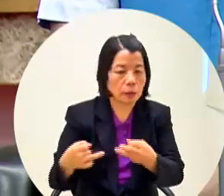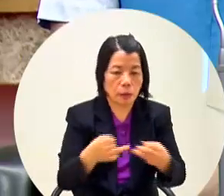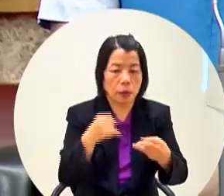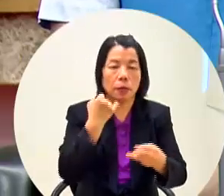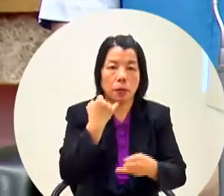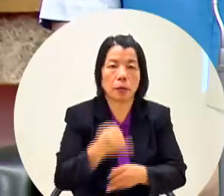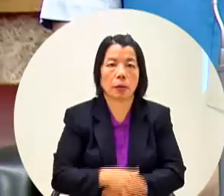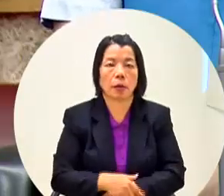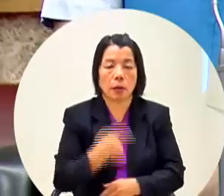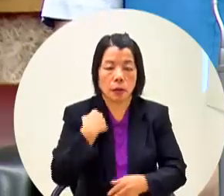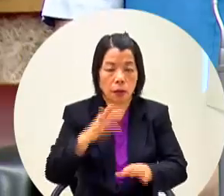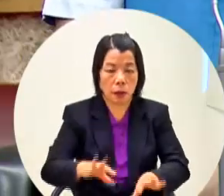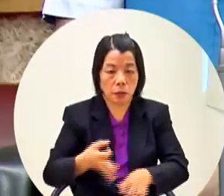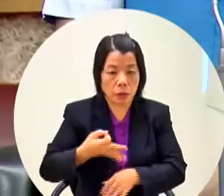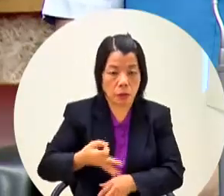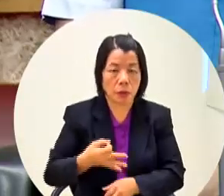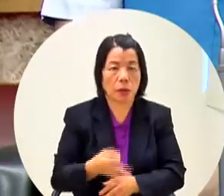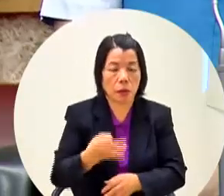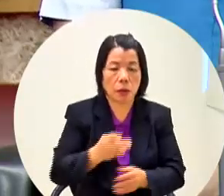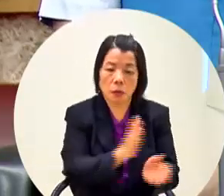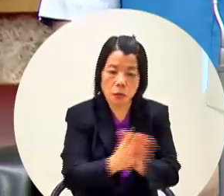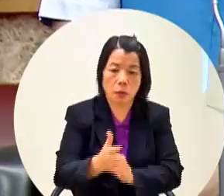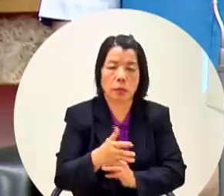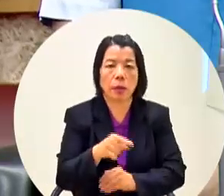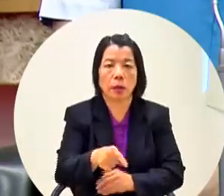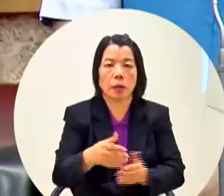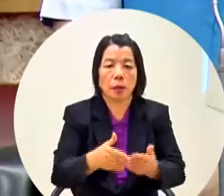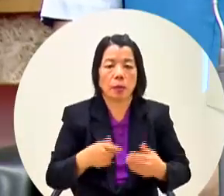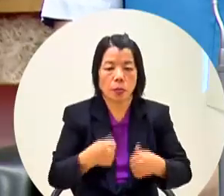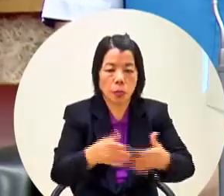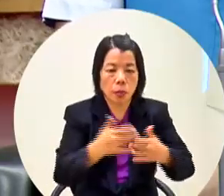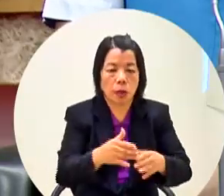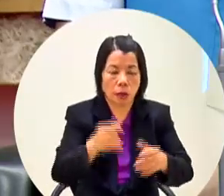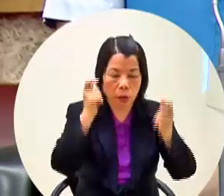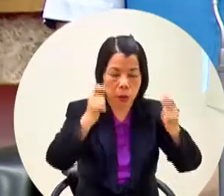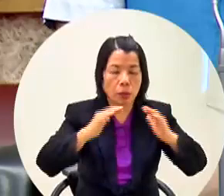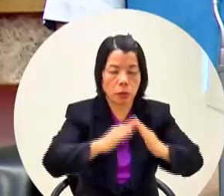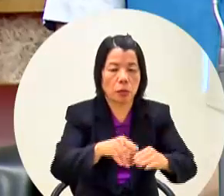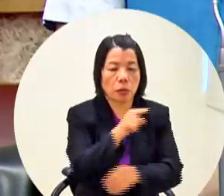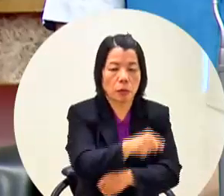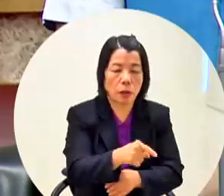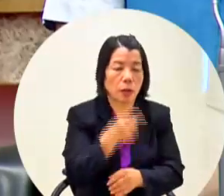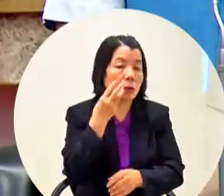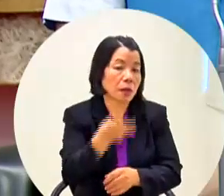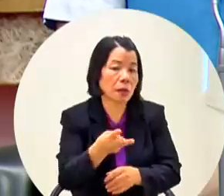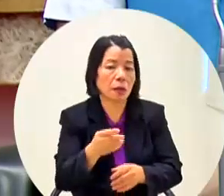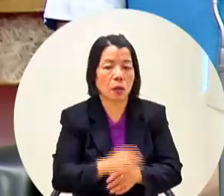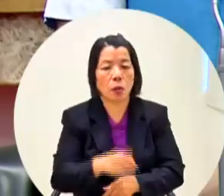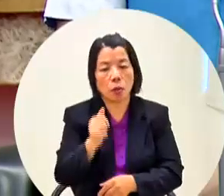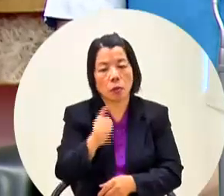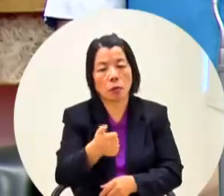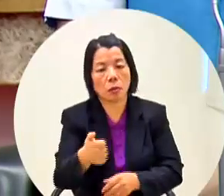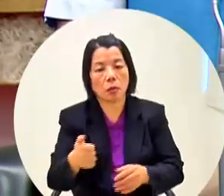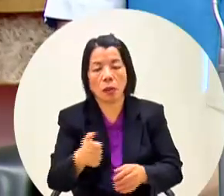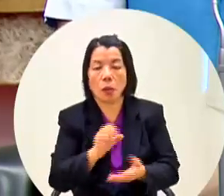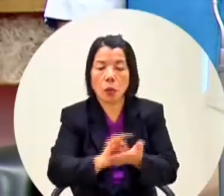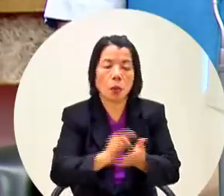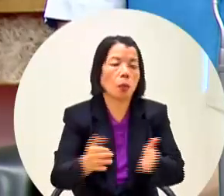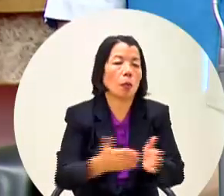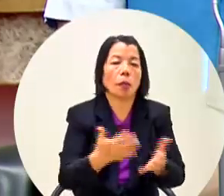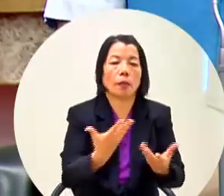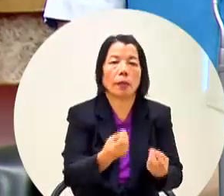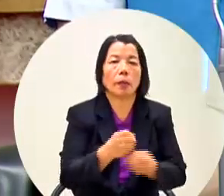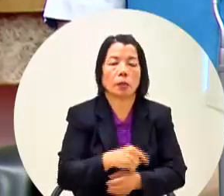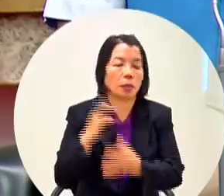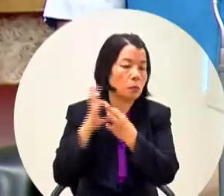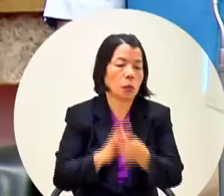你要有现金准备，不是不是这店没吼临时性，上次高雄点只是3个月啦。我只有50万啊，用完都没有了，它没有永续